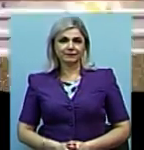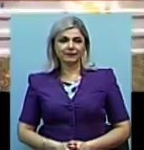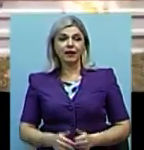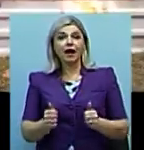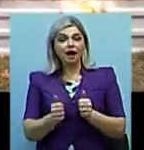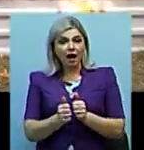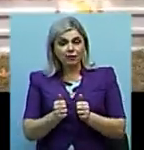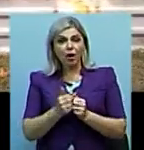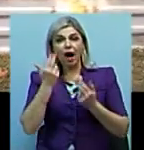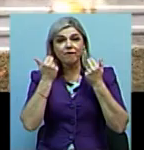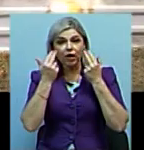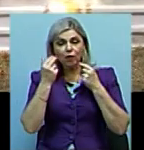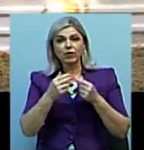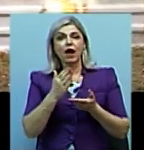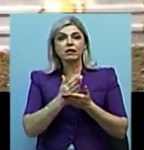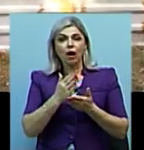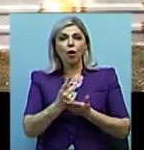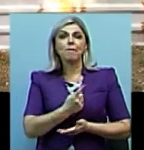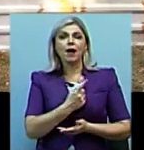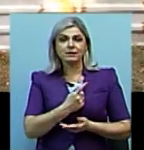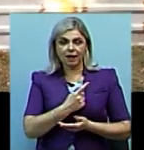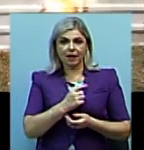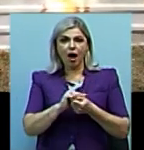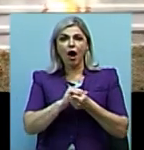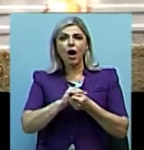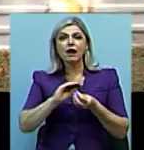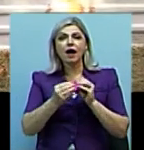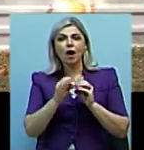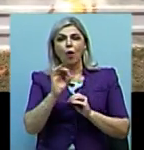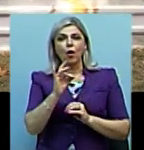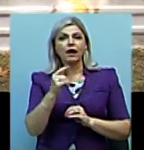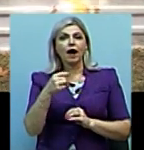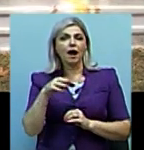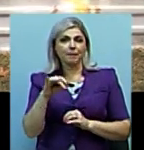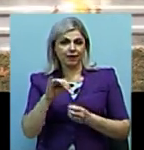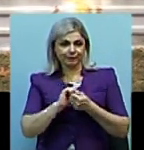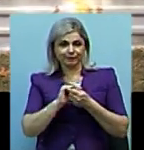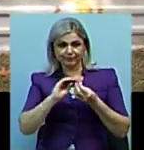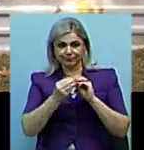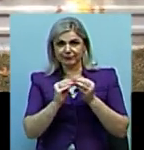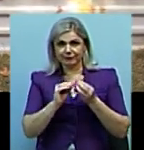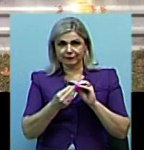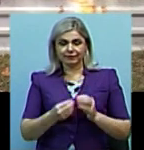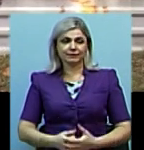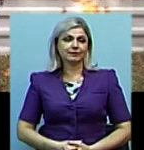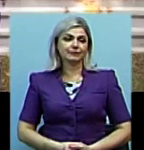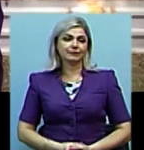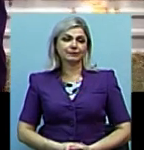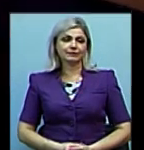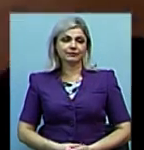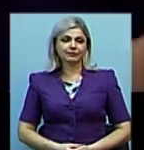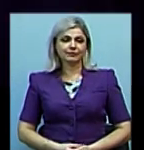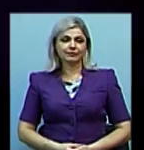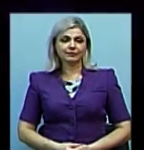Поряд з аквагримерами розташувались майстри орігамі. Свої орігамі є? У мене є одне супер орігамі, самолітик.